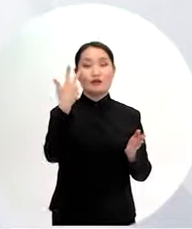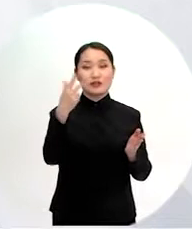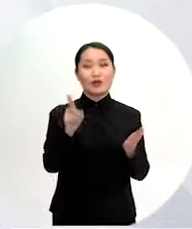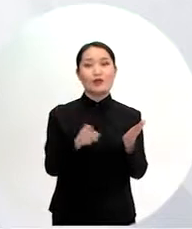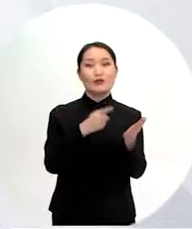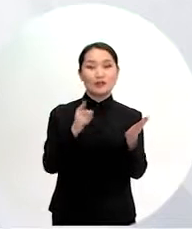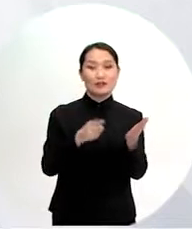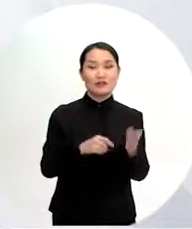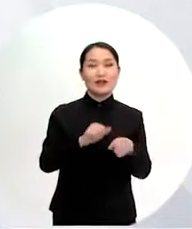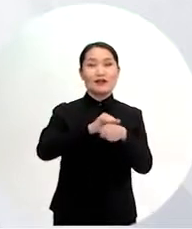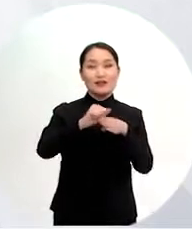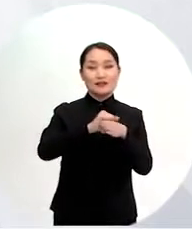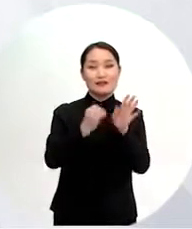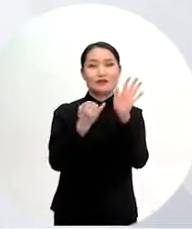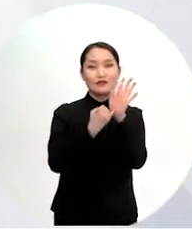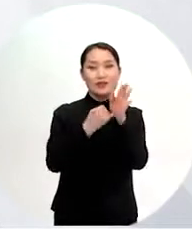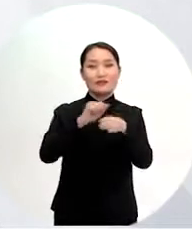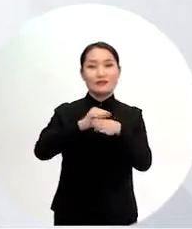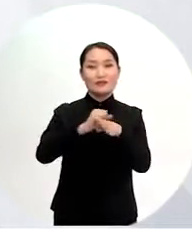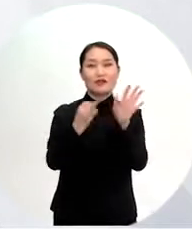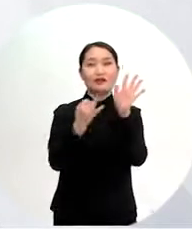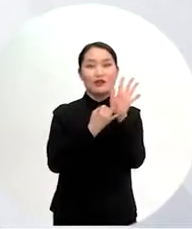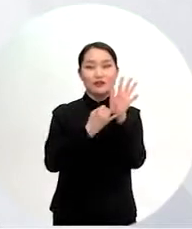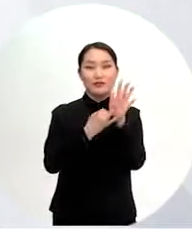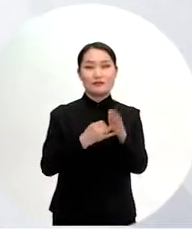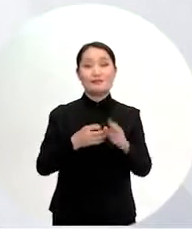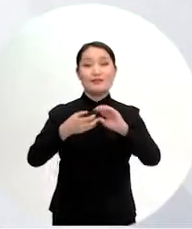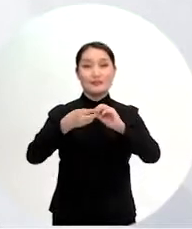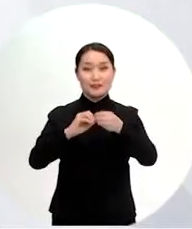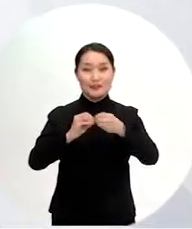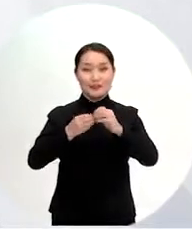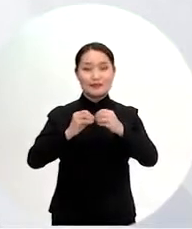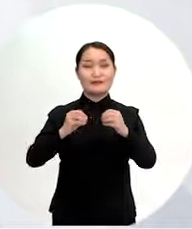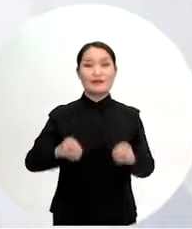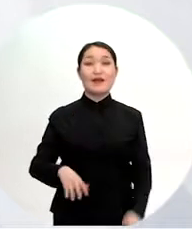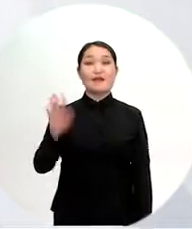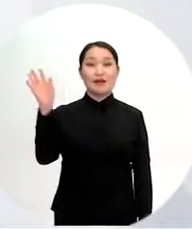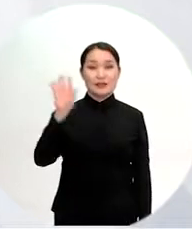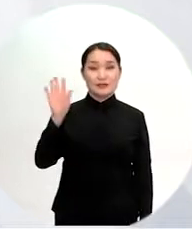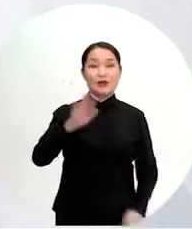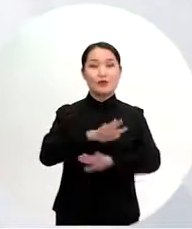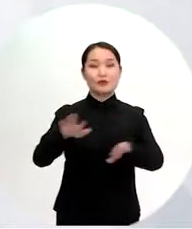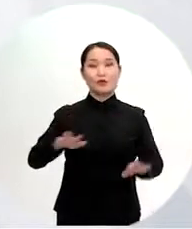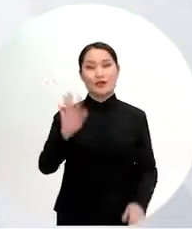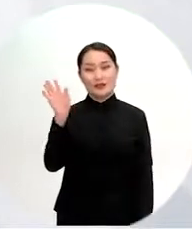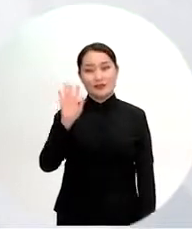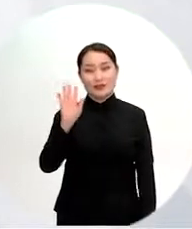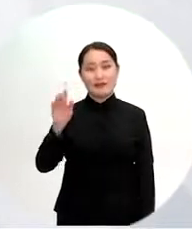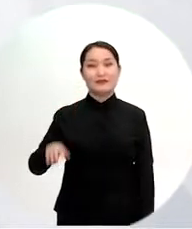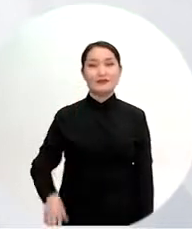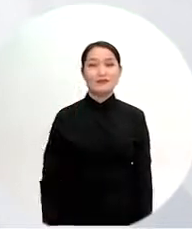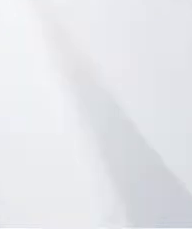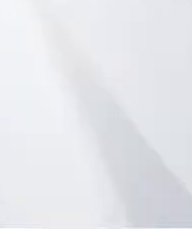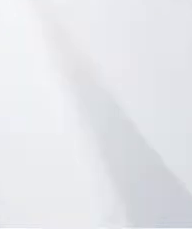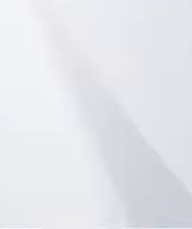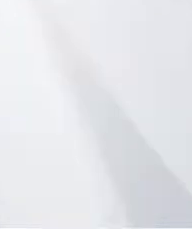бичгийн 123 дугаар хуудасны 6, 7 дугаар дасгалуудыг хийгээрэй. Баяртай хүүхдүүд ээ.